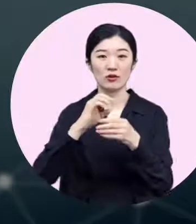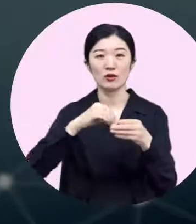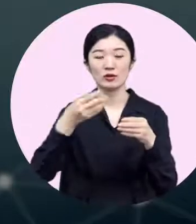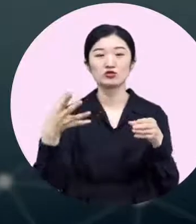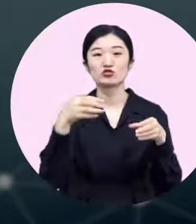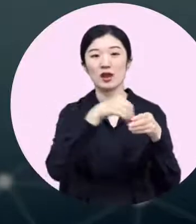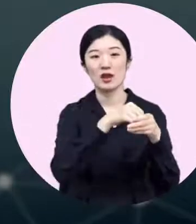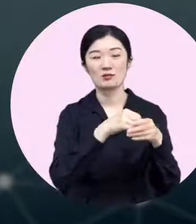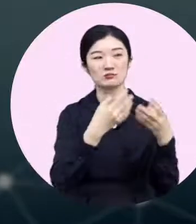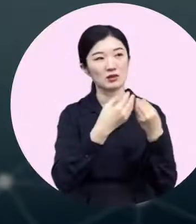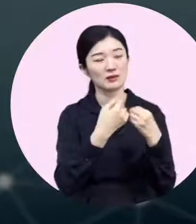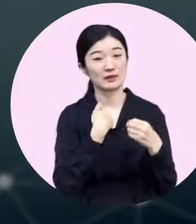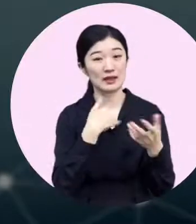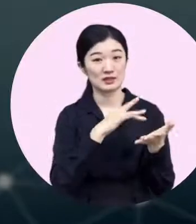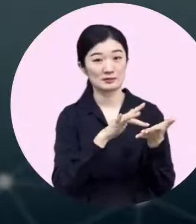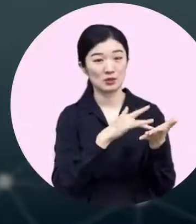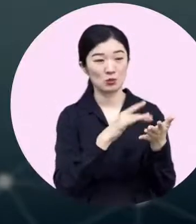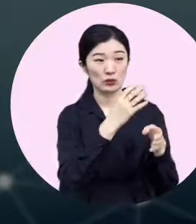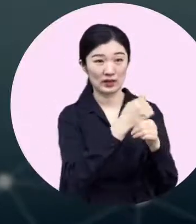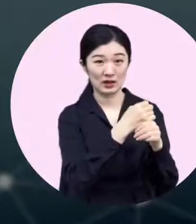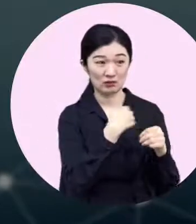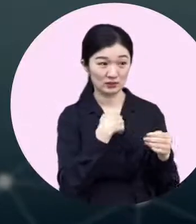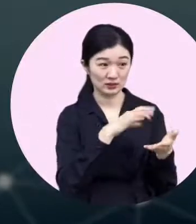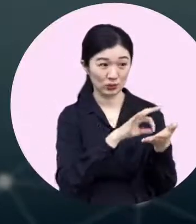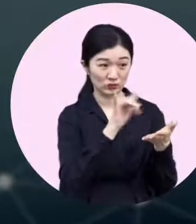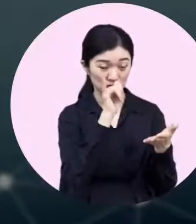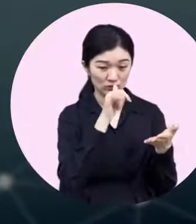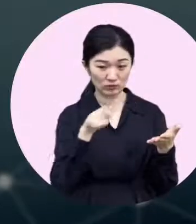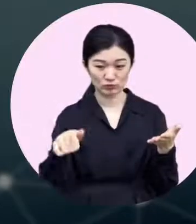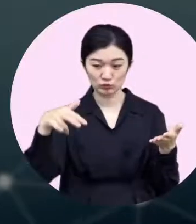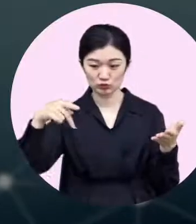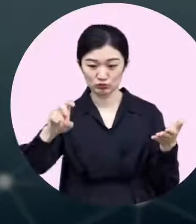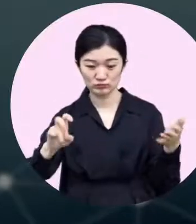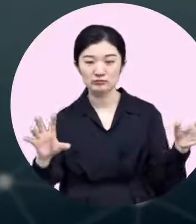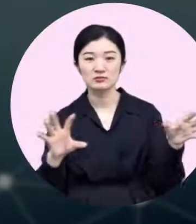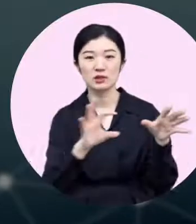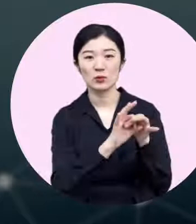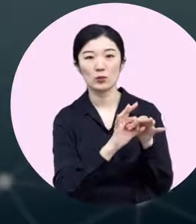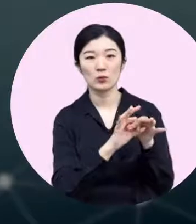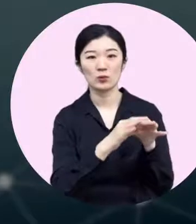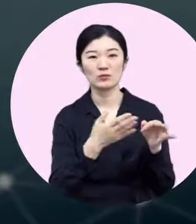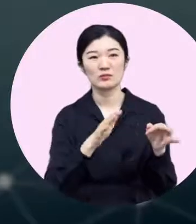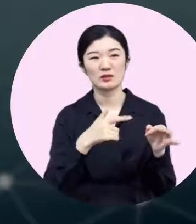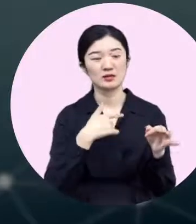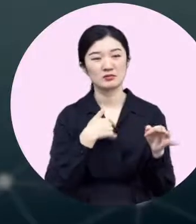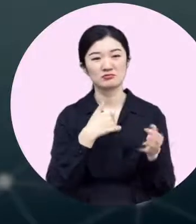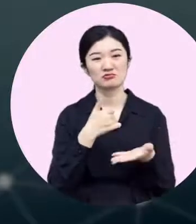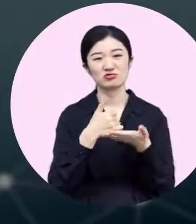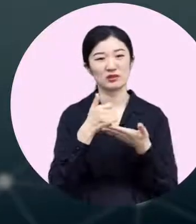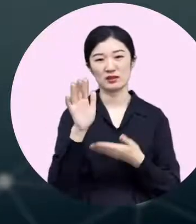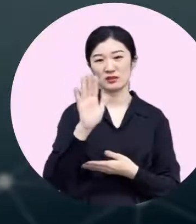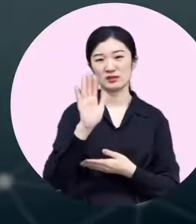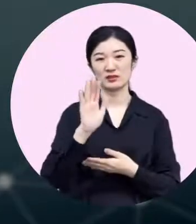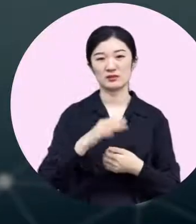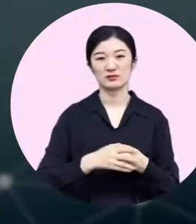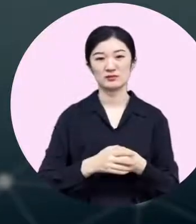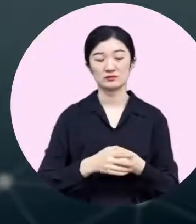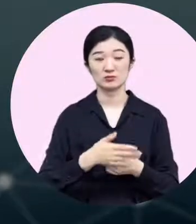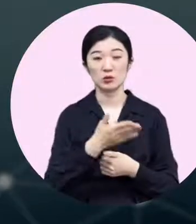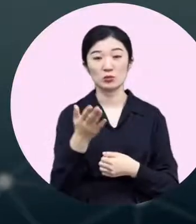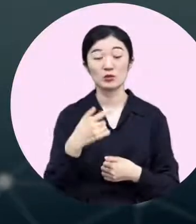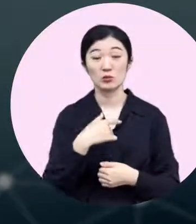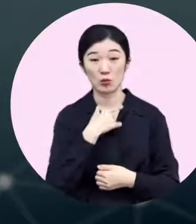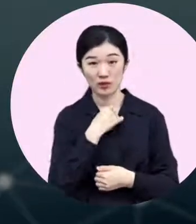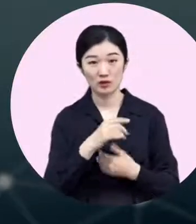쓰시는 이제 스마트폰에 어떤 캘린더가 있으시면 연동을 시켜주는 건데, 이것도 저는 안 쓰시는 게 저는 나을 것 같아요. 여러분들이 필요하면